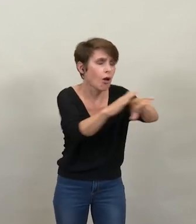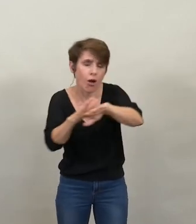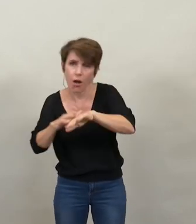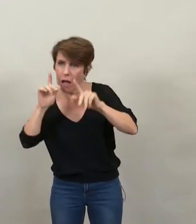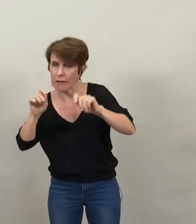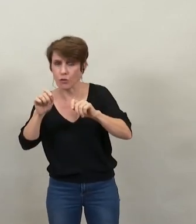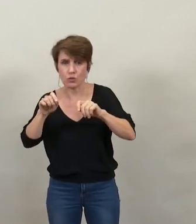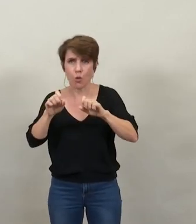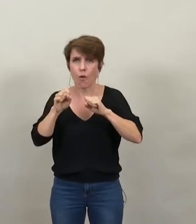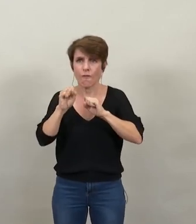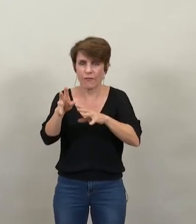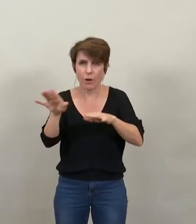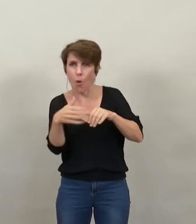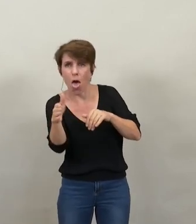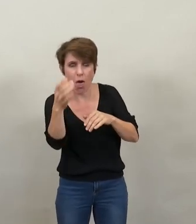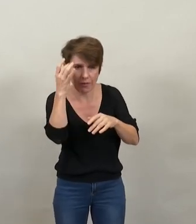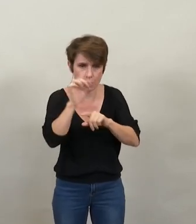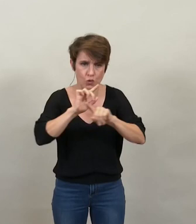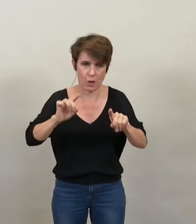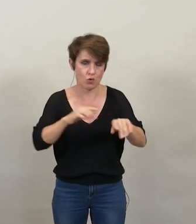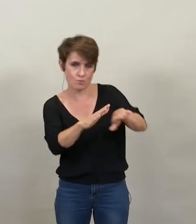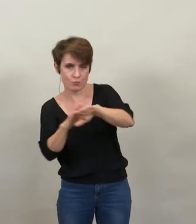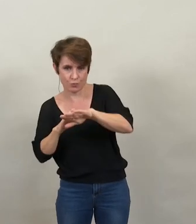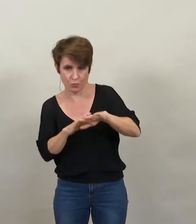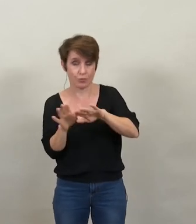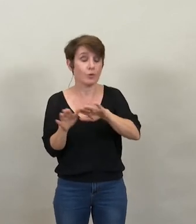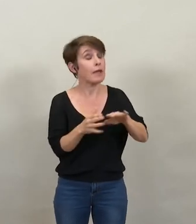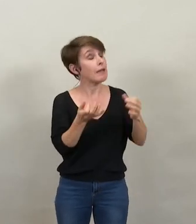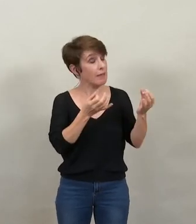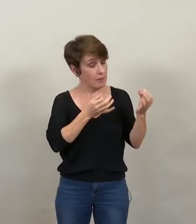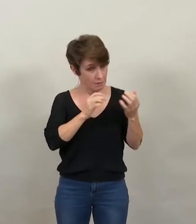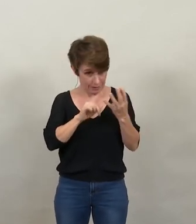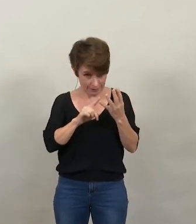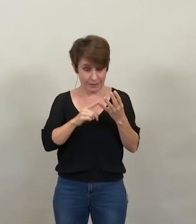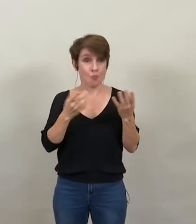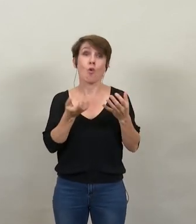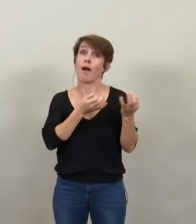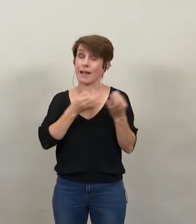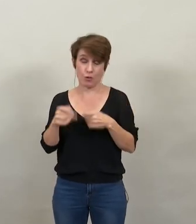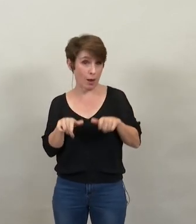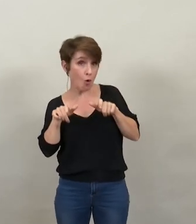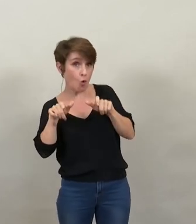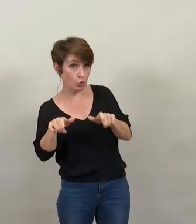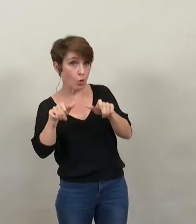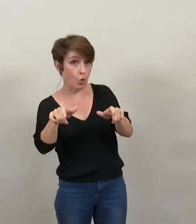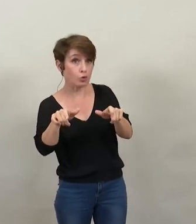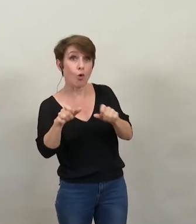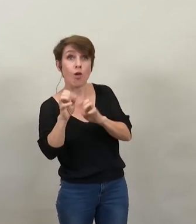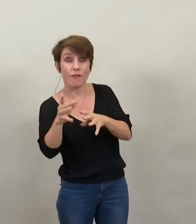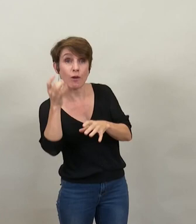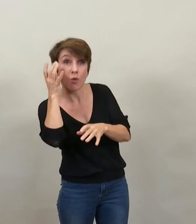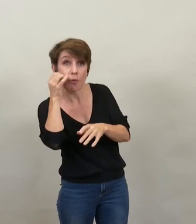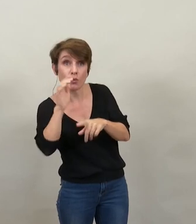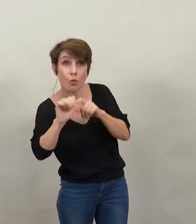procéd on suite à des campagnes permanentes de contrôle et de sanctionner les mauvais comportements par les amendes s'il le